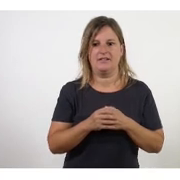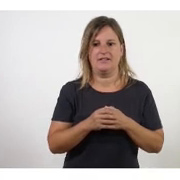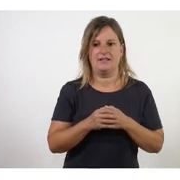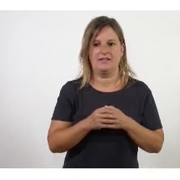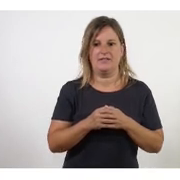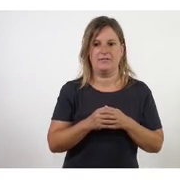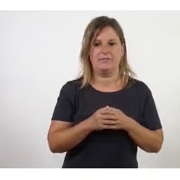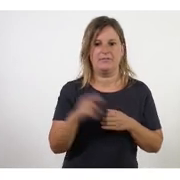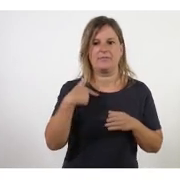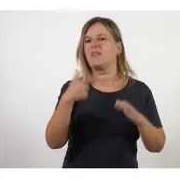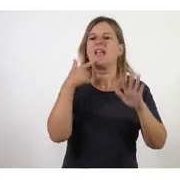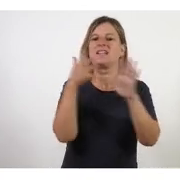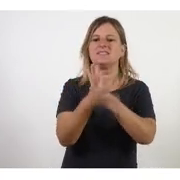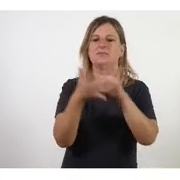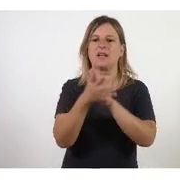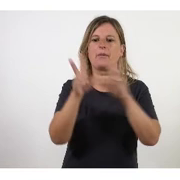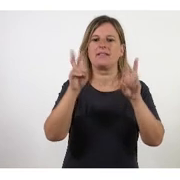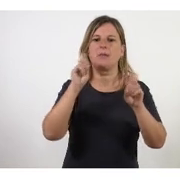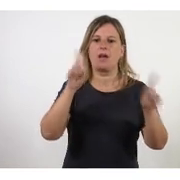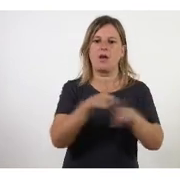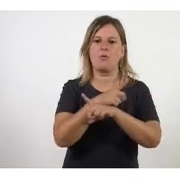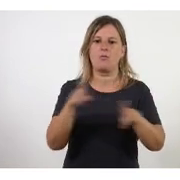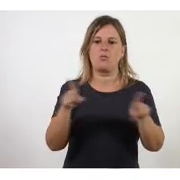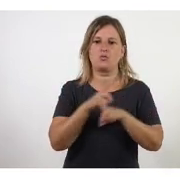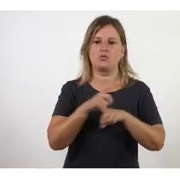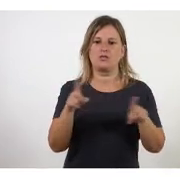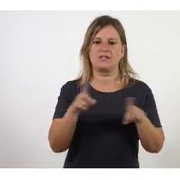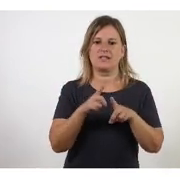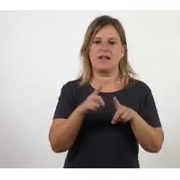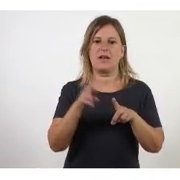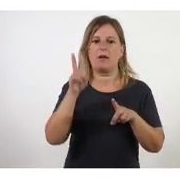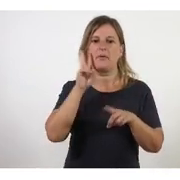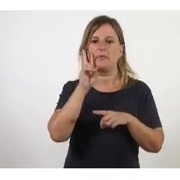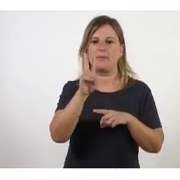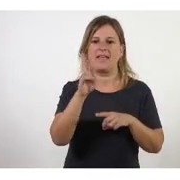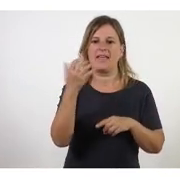dels crèdits, no? De la música. Dic que hem vist com col·locar la marca